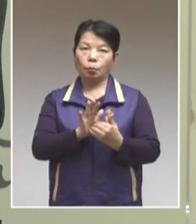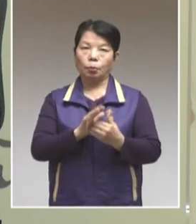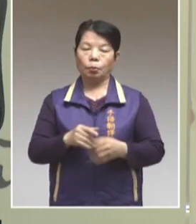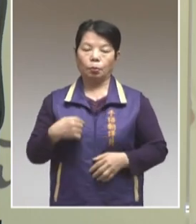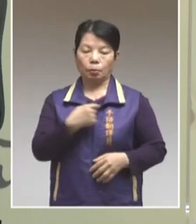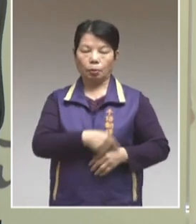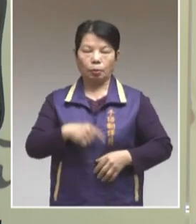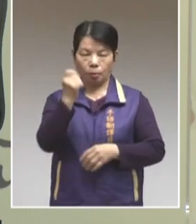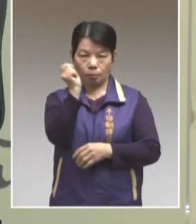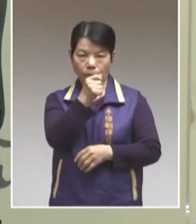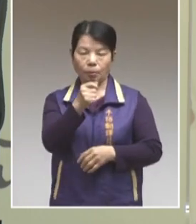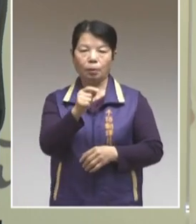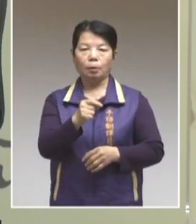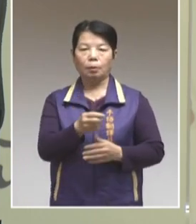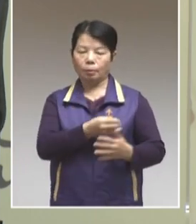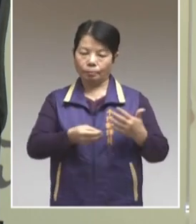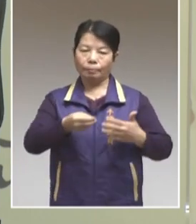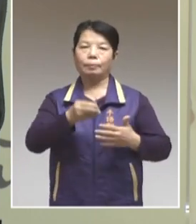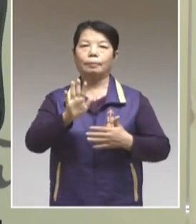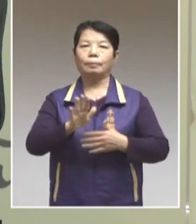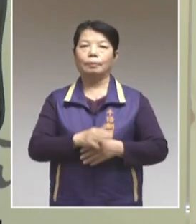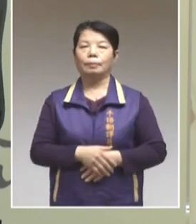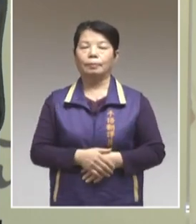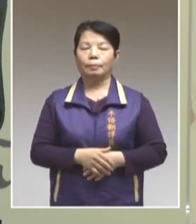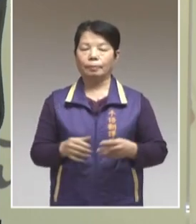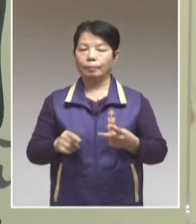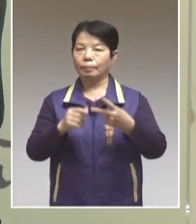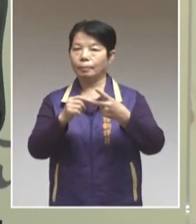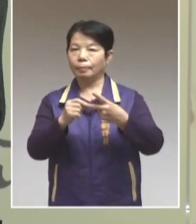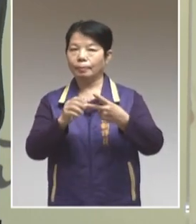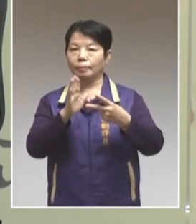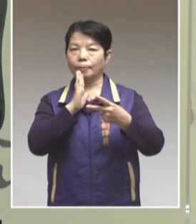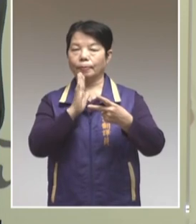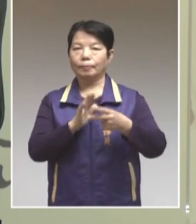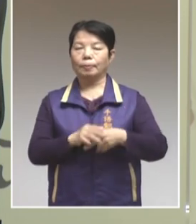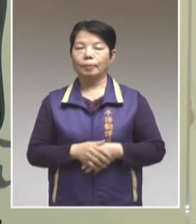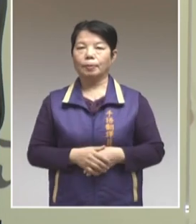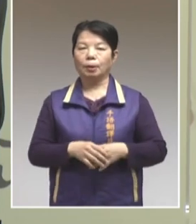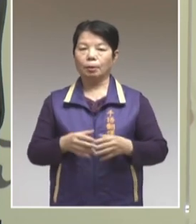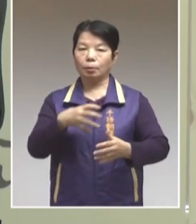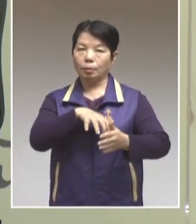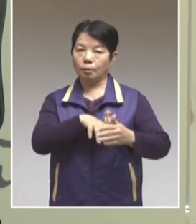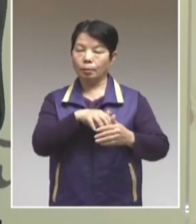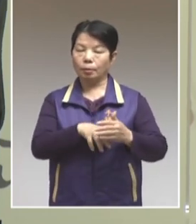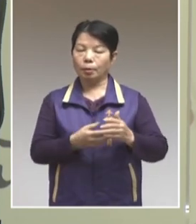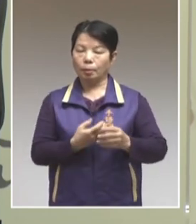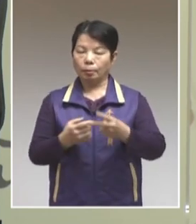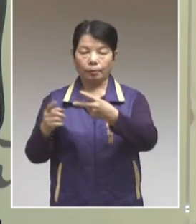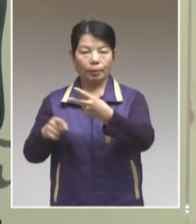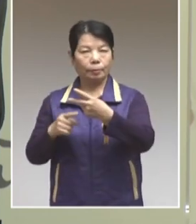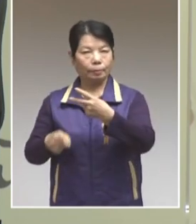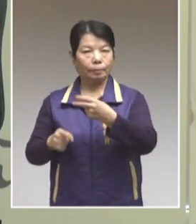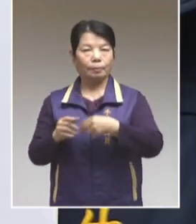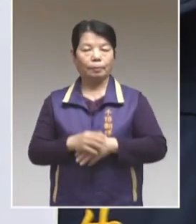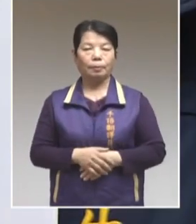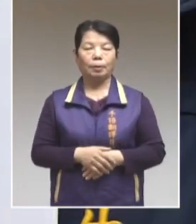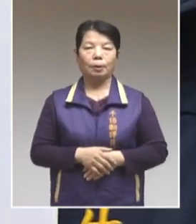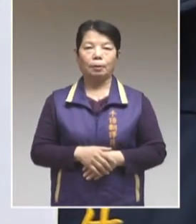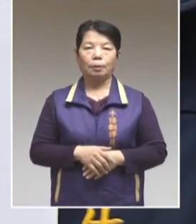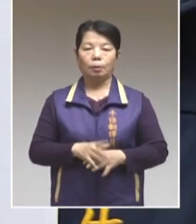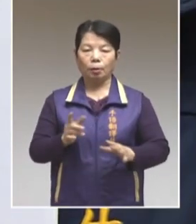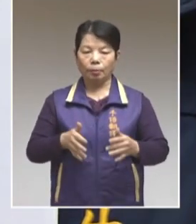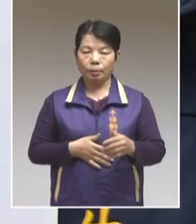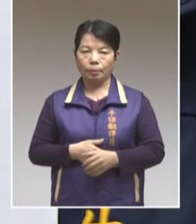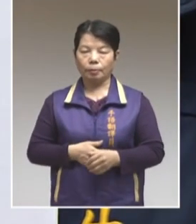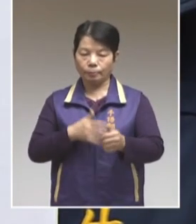个人的警觉要更加的提高了那第二个就是在其中有2位在我们溯源疫